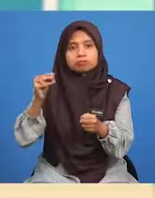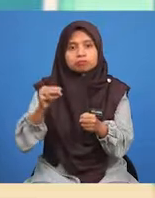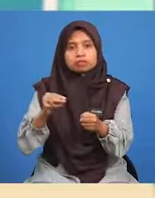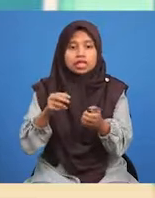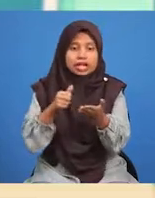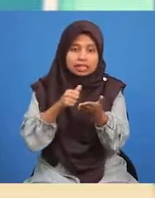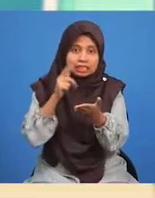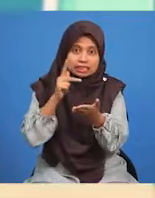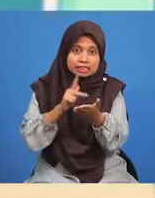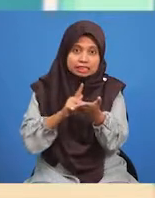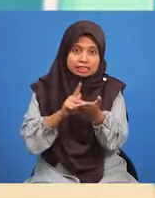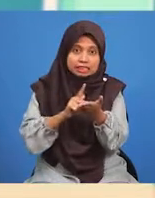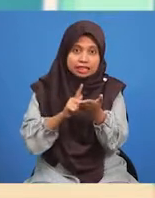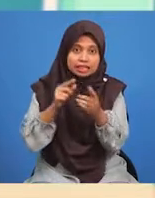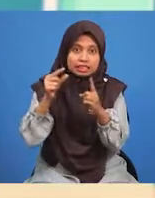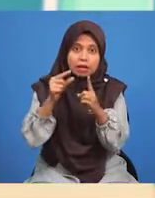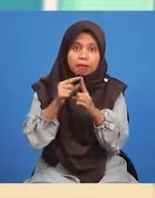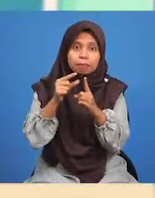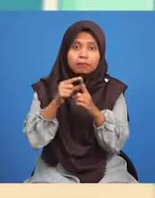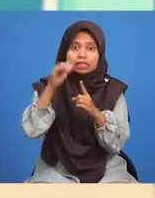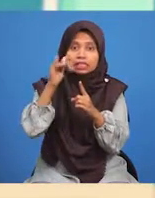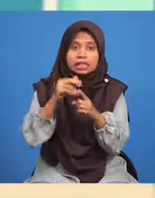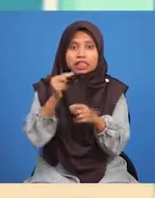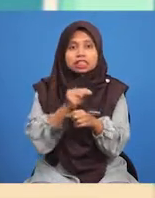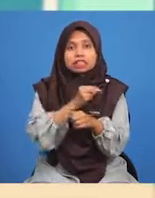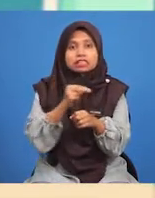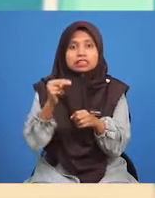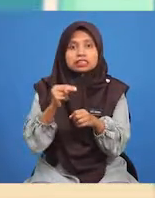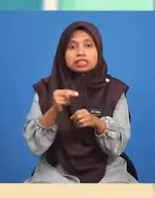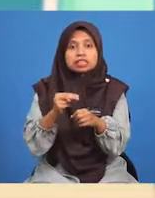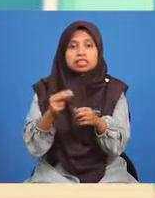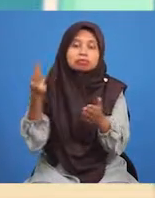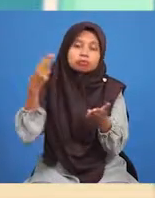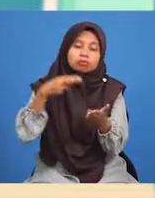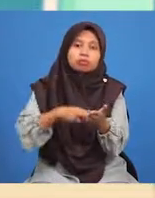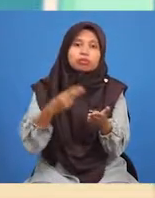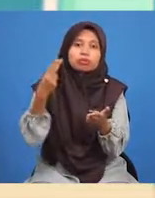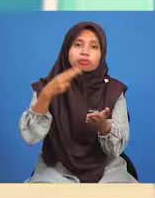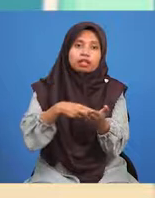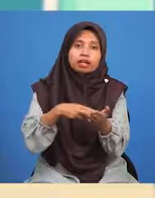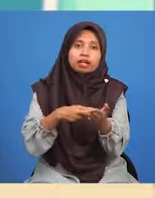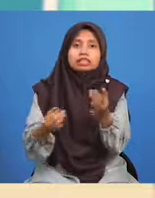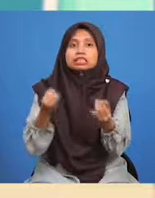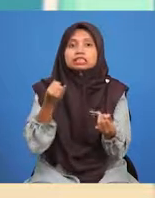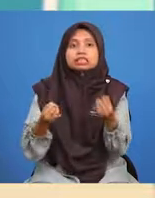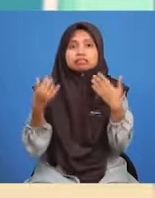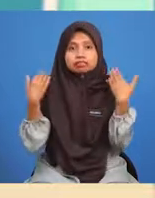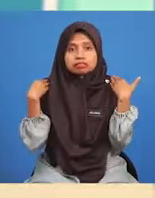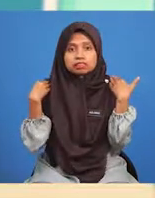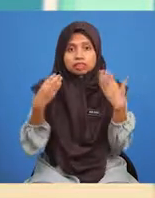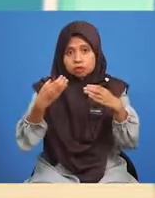mengesan perkataan yang dinyanyikan secara berulang? Jika ada, cuba